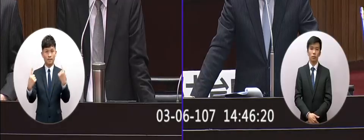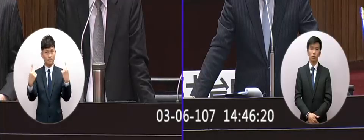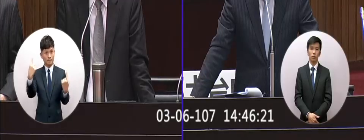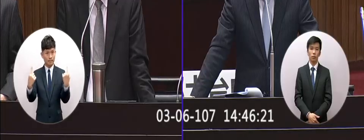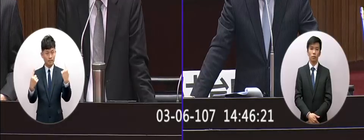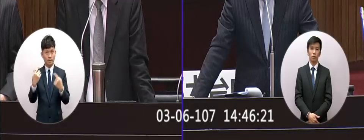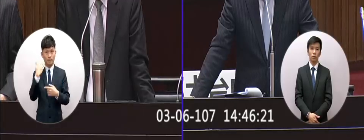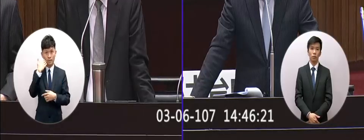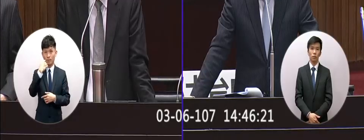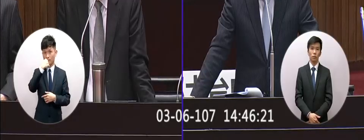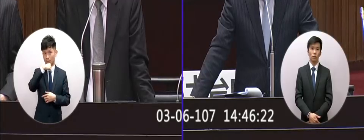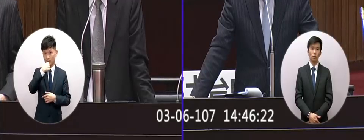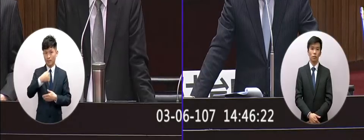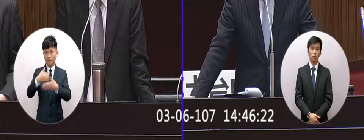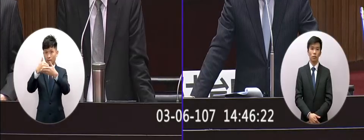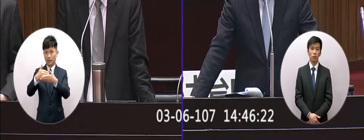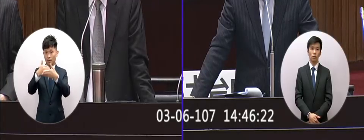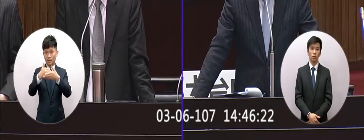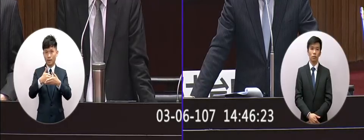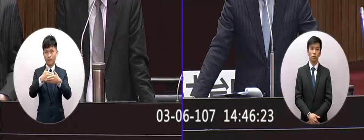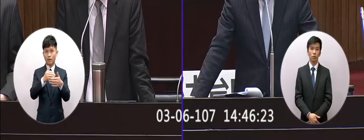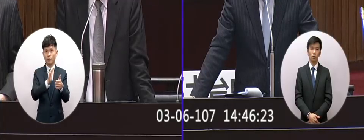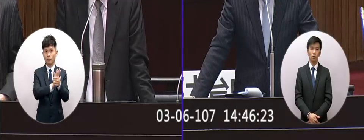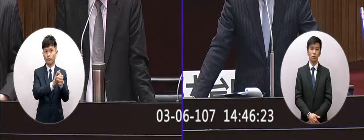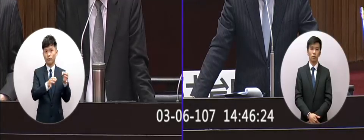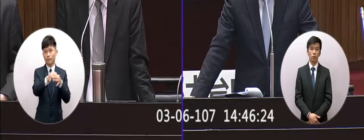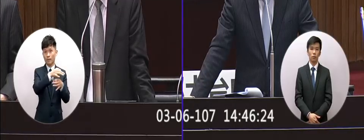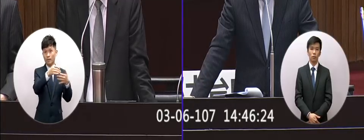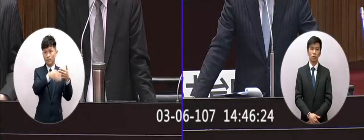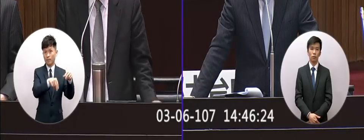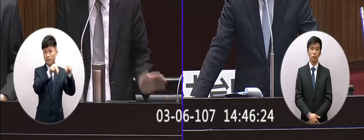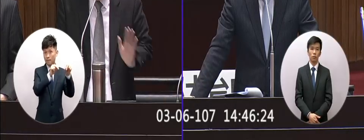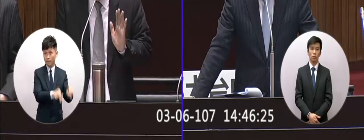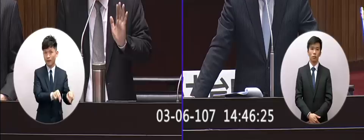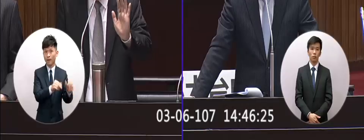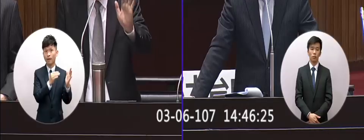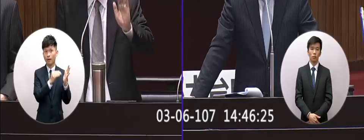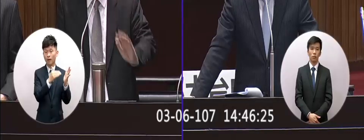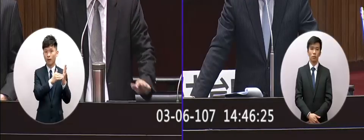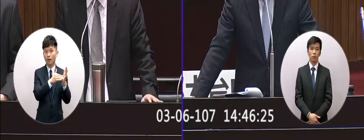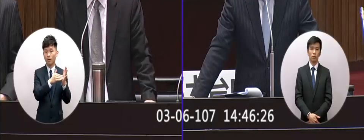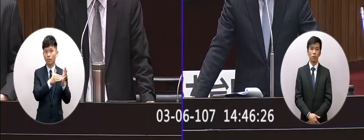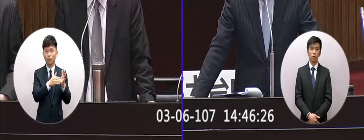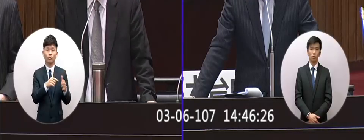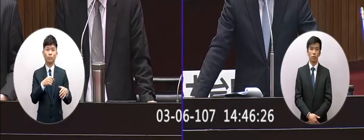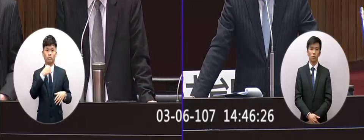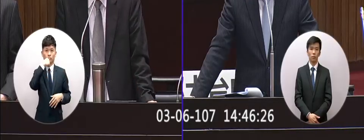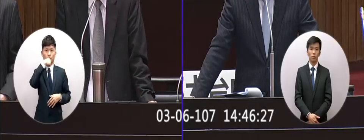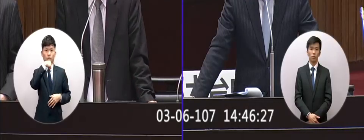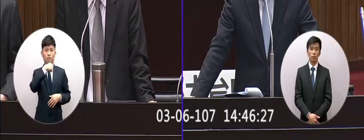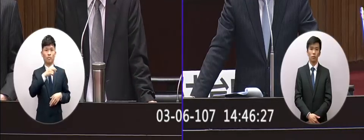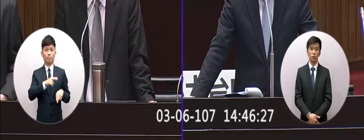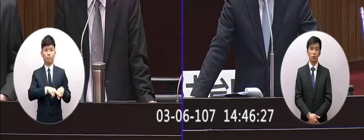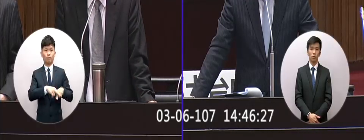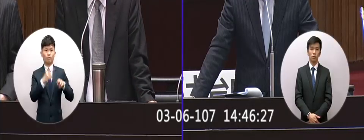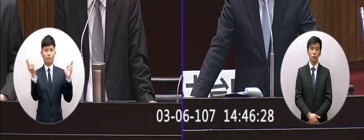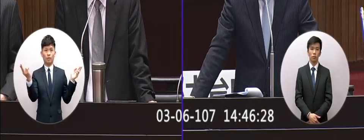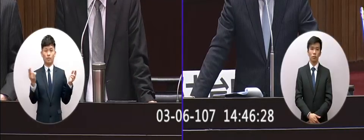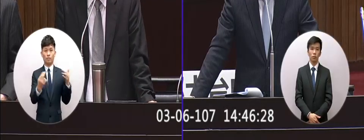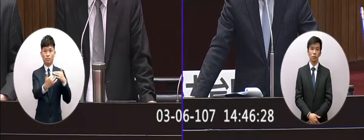湾跟中国签了 ECFA， 那我们变成也要去开放台湾的市场